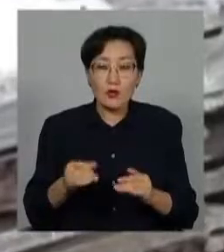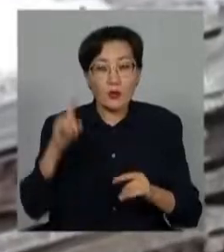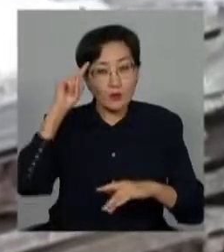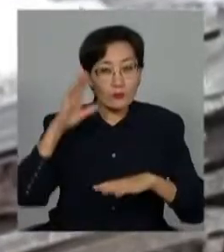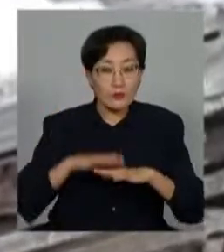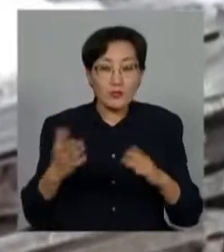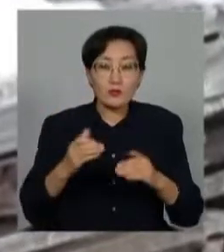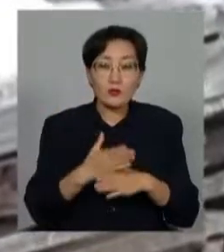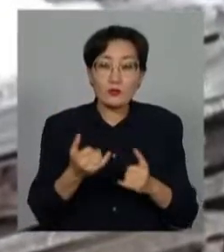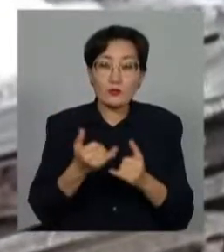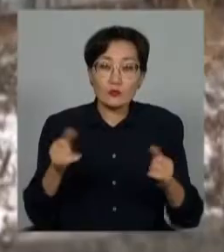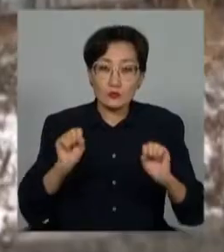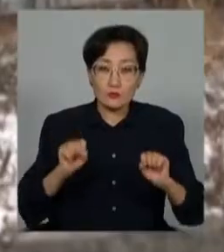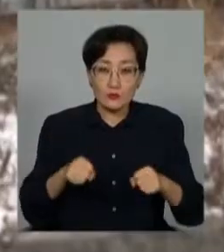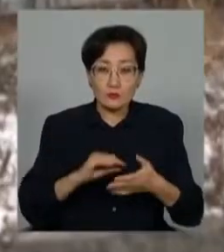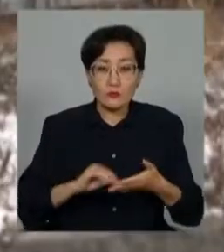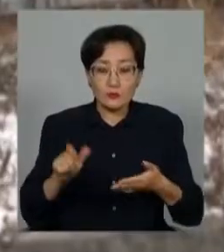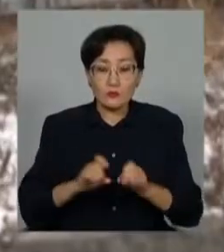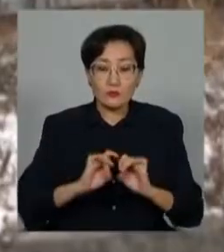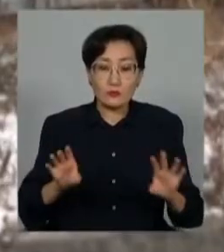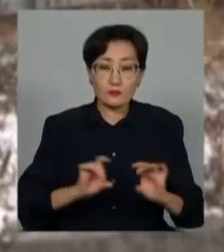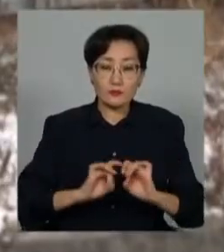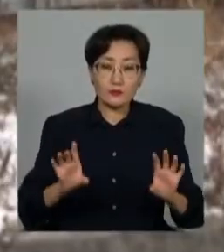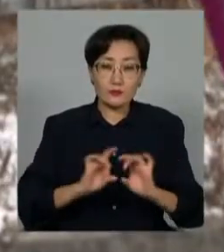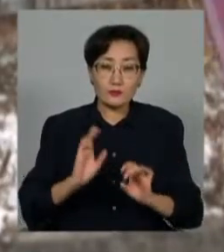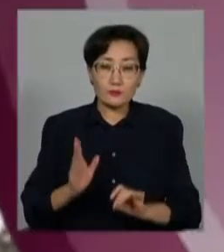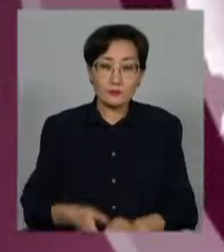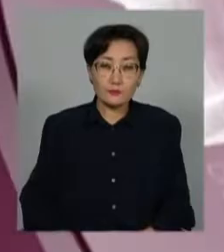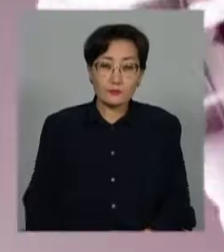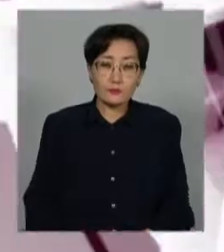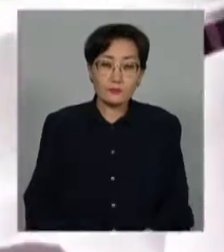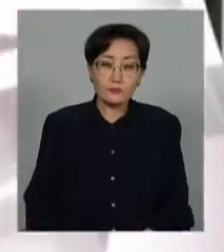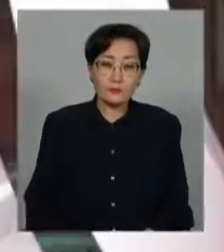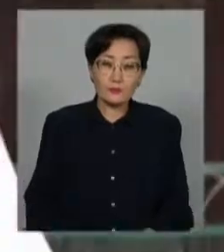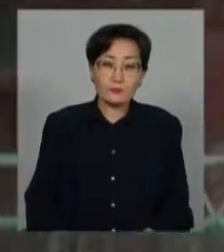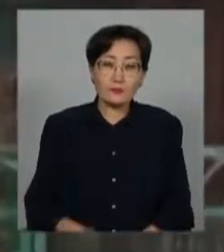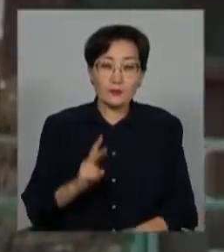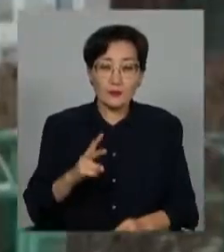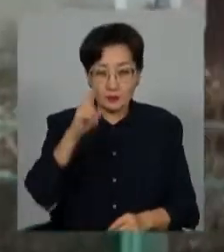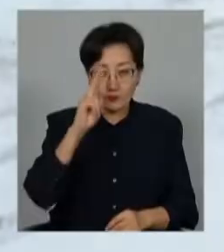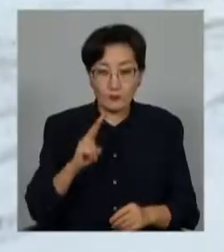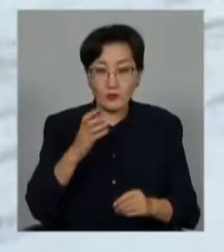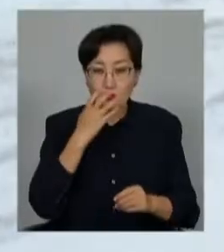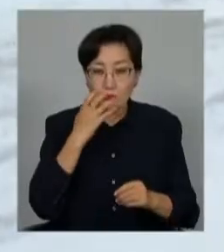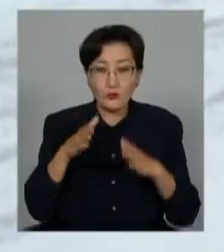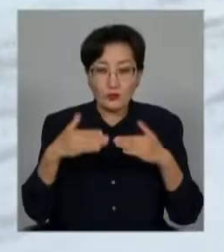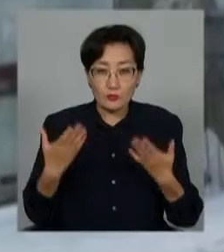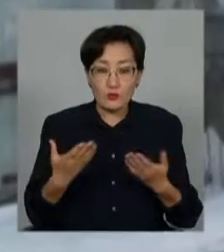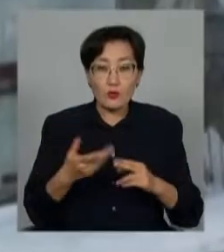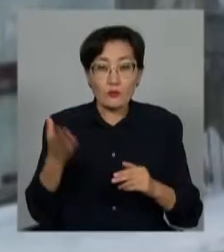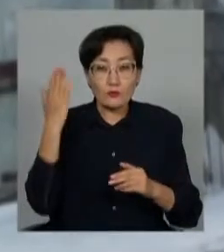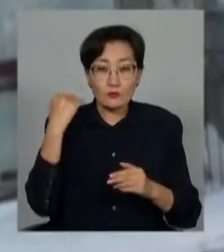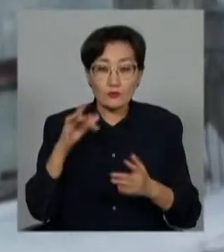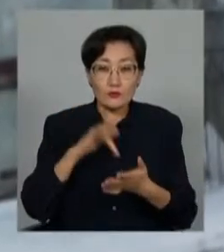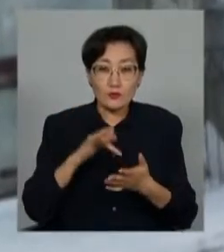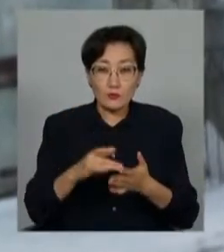әкімдігі қандай көмек көрсетеді? Сәлден соң Лұғат Арғынның репортажы. 2 айдан бері жылуға жарымай отыр. Былтыр